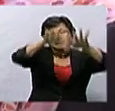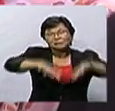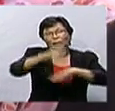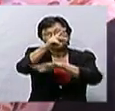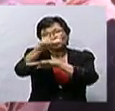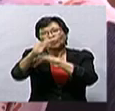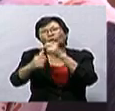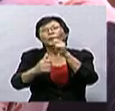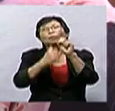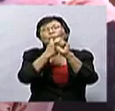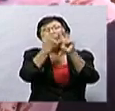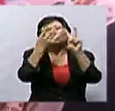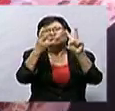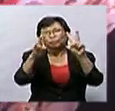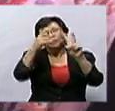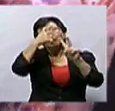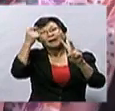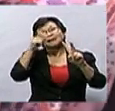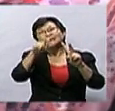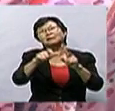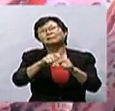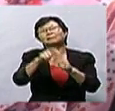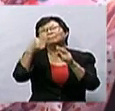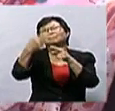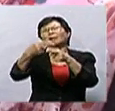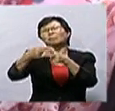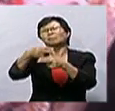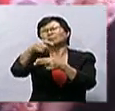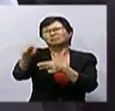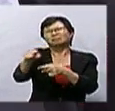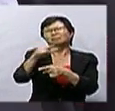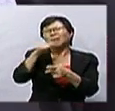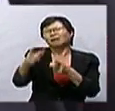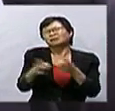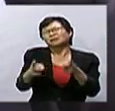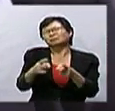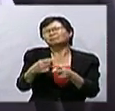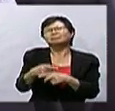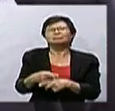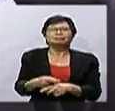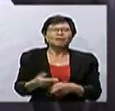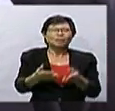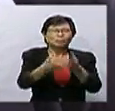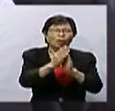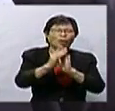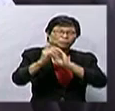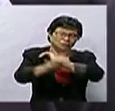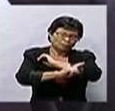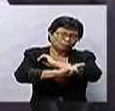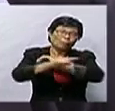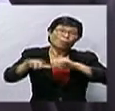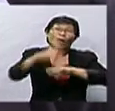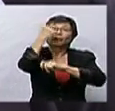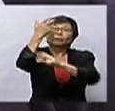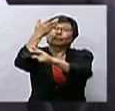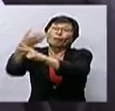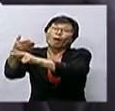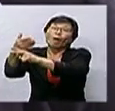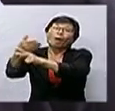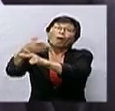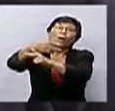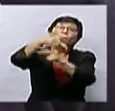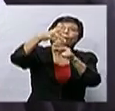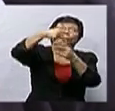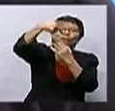Lumpur KL 2017 kerana dilabel sebagai tidak berdisiplin. Tuntutan sama dibuat kerana tindakan digugurkan daripada